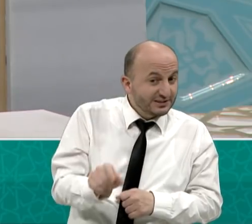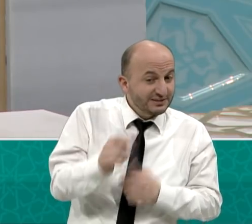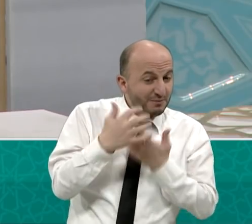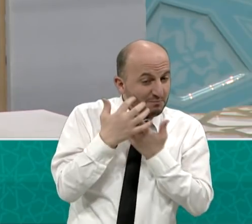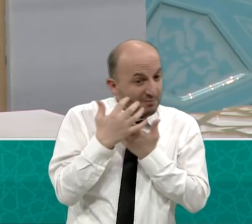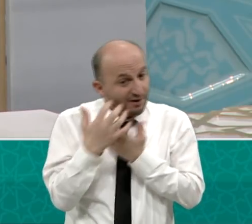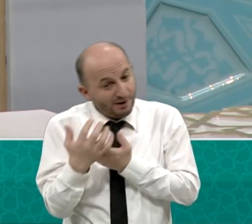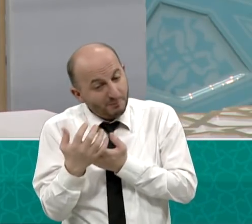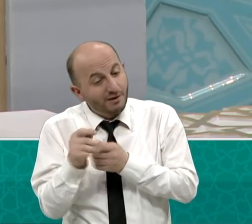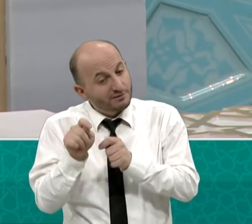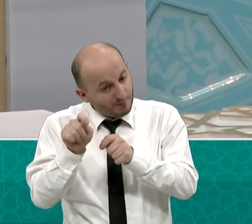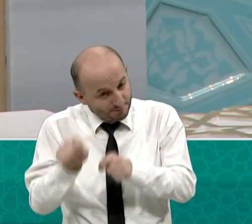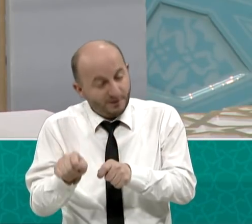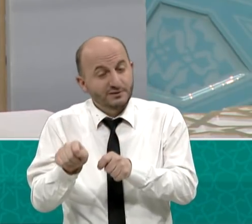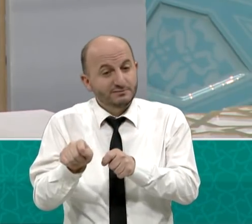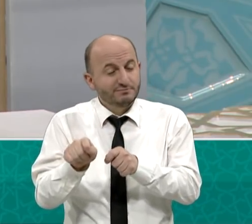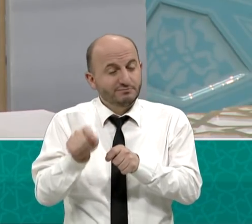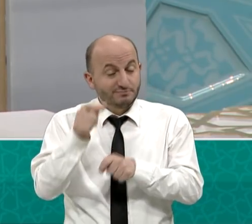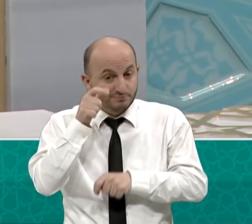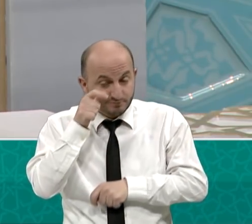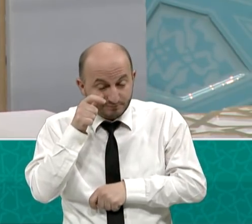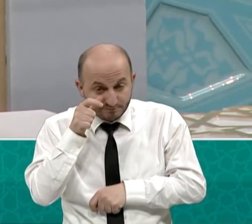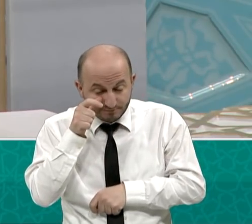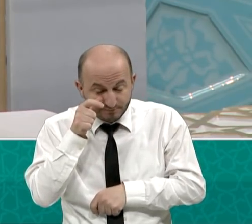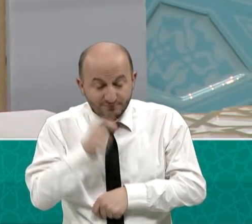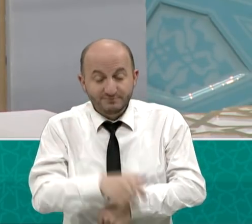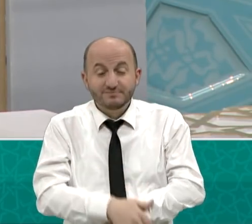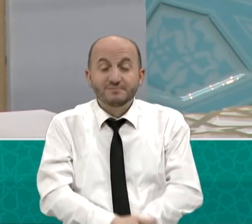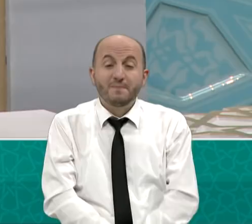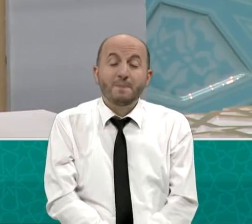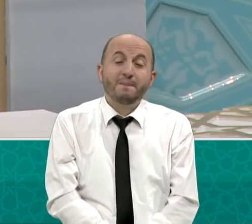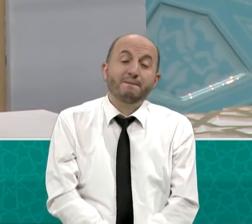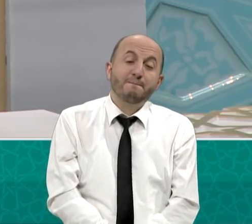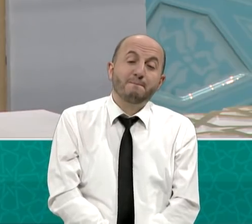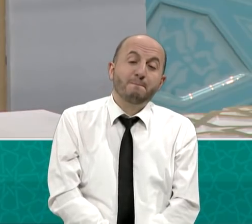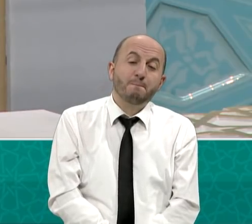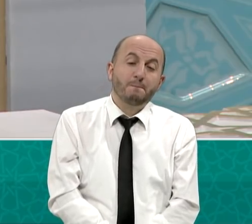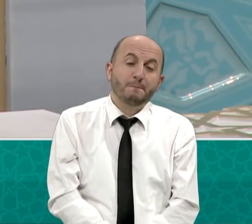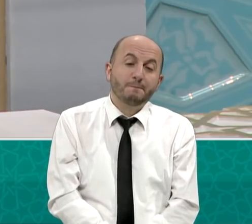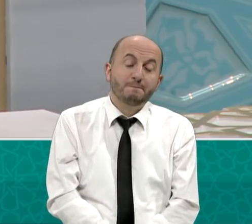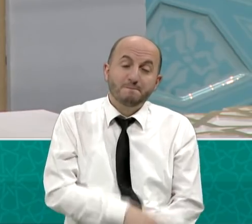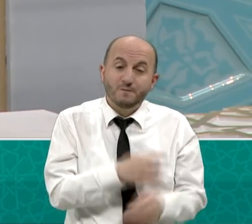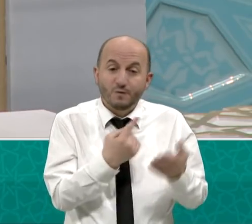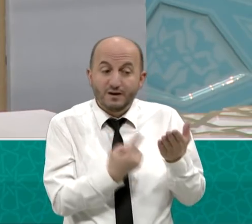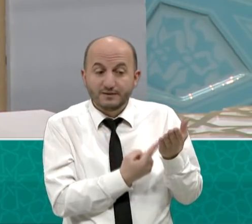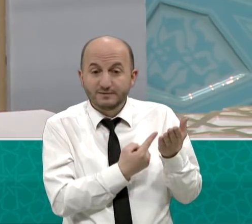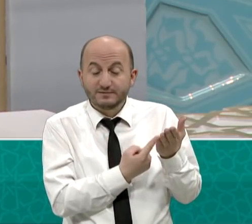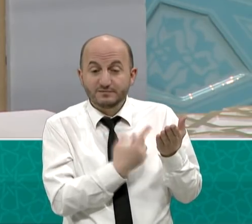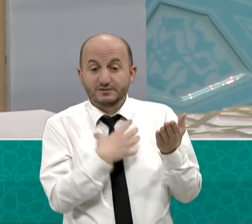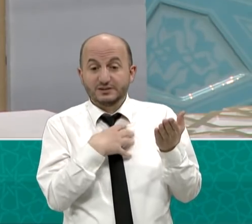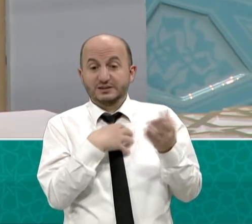rahmetini onlara tahsis eder. Dikkat edin. Yahtassu bi rahmetihi. Kur'an kendisi